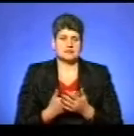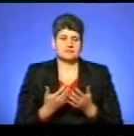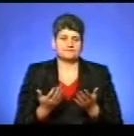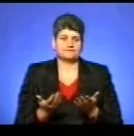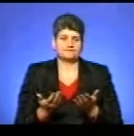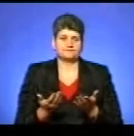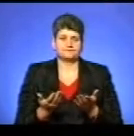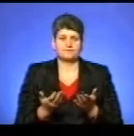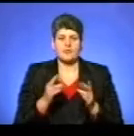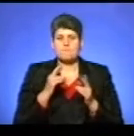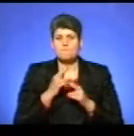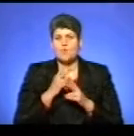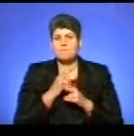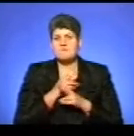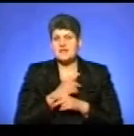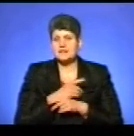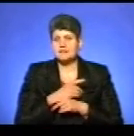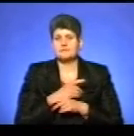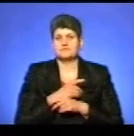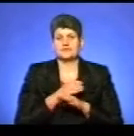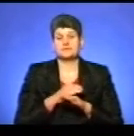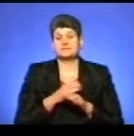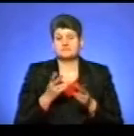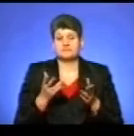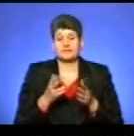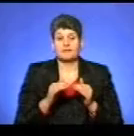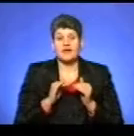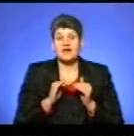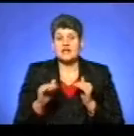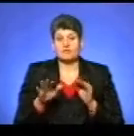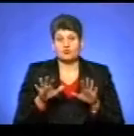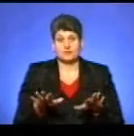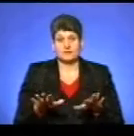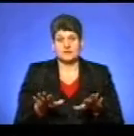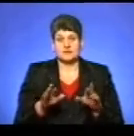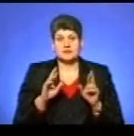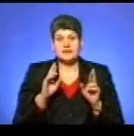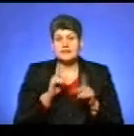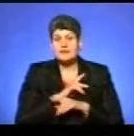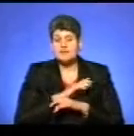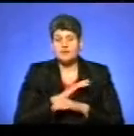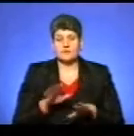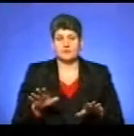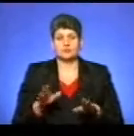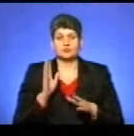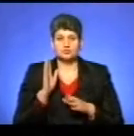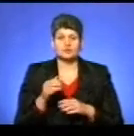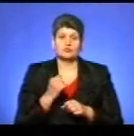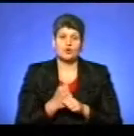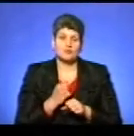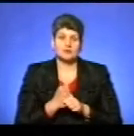Такі, скажімо так, помилки на рівному місці, вони, скажу чесно, непростительні. Тому ми будемо робити